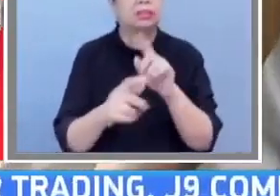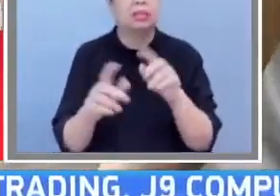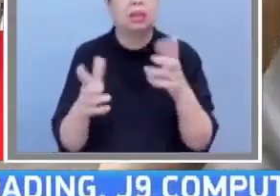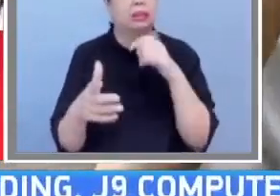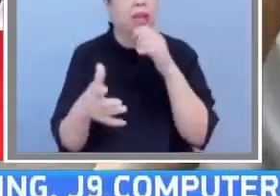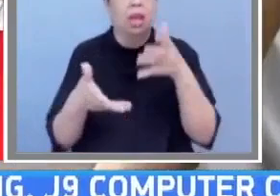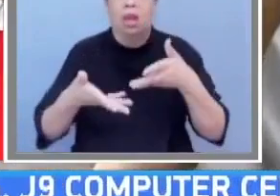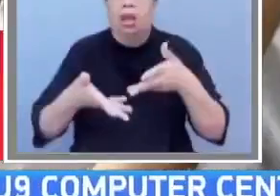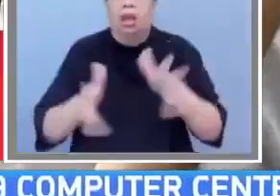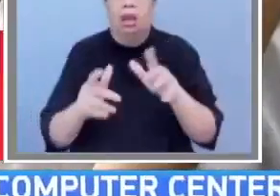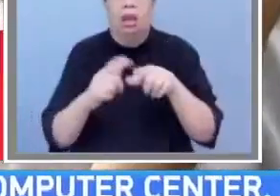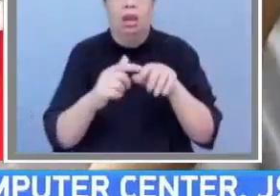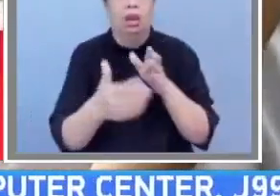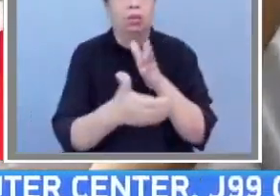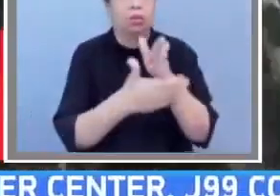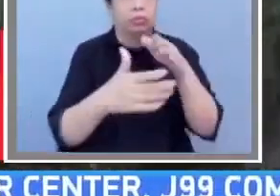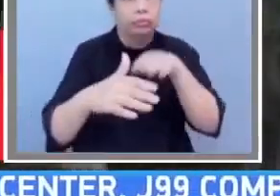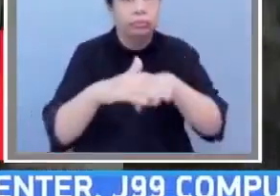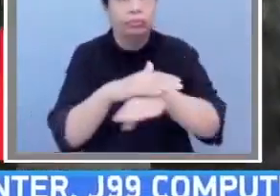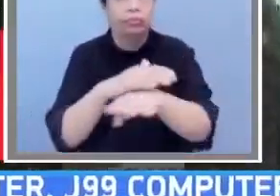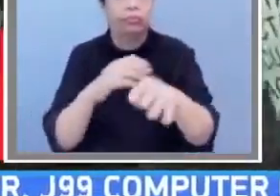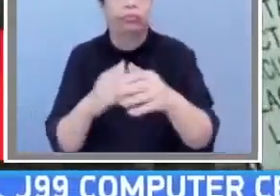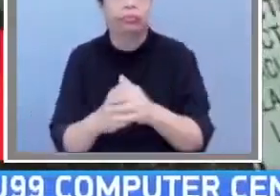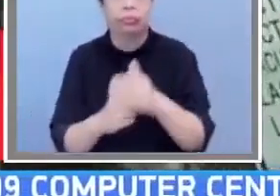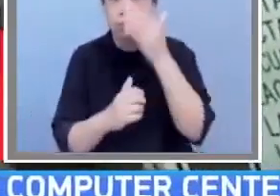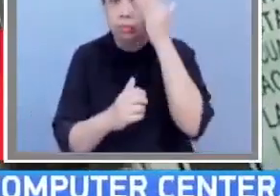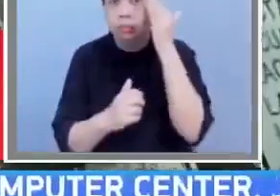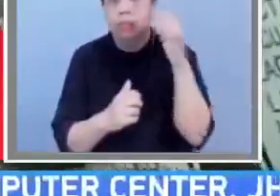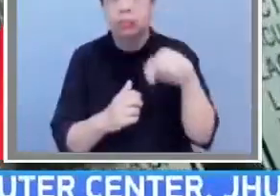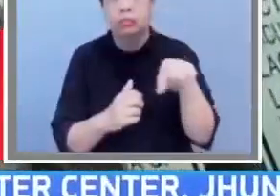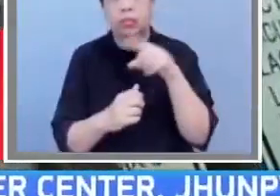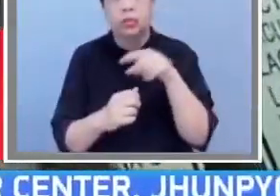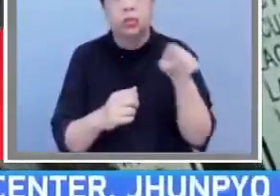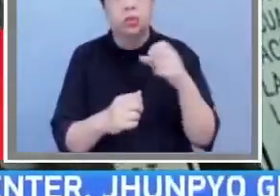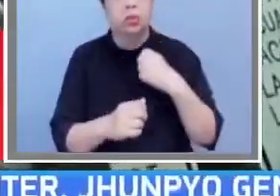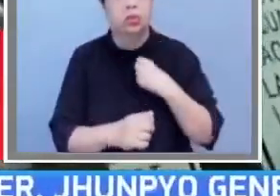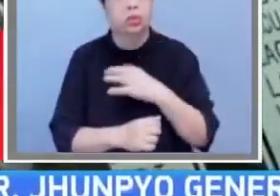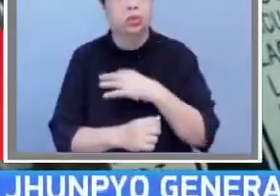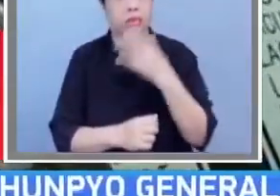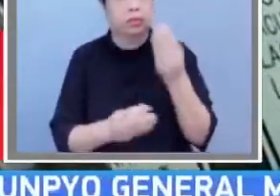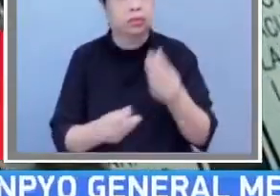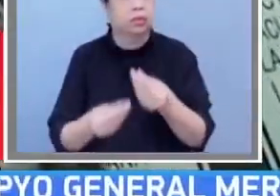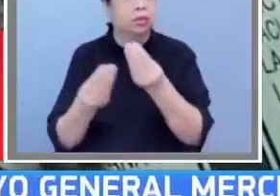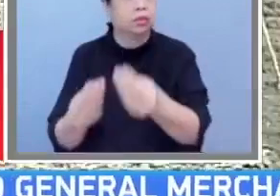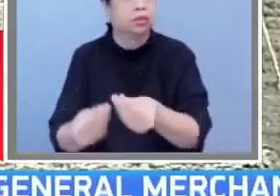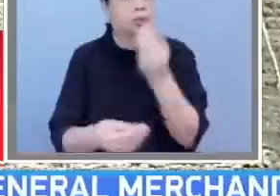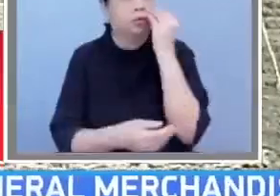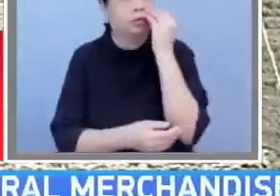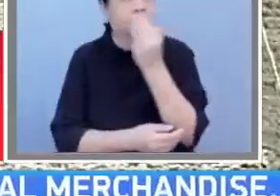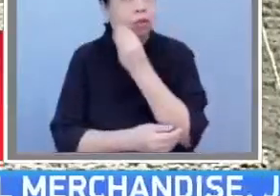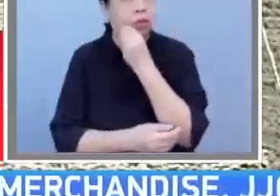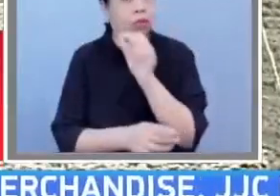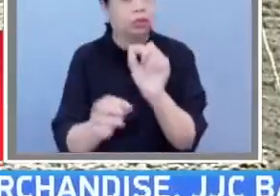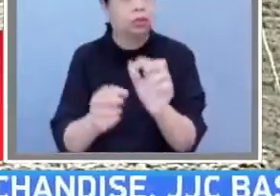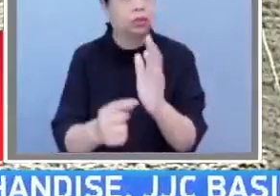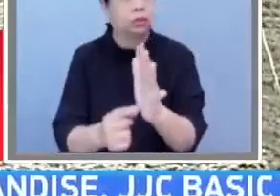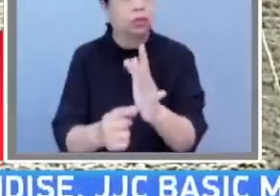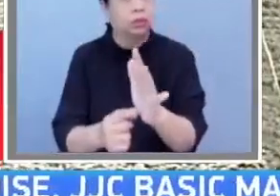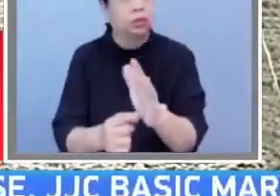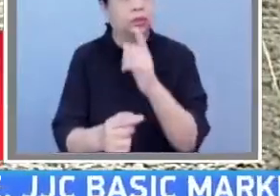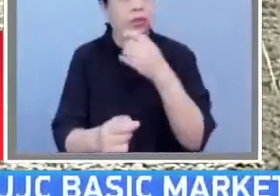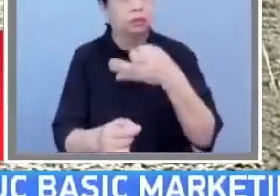tauhan ng sementeryo nakisuyo na lang tuloy sila sa mga staff na ipaabot na lang ang bulaklak at ipatik ang kandila sa harap ng